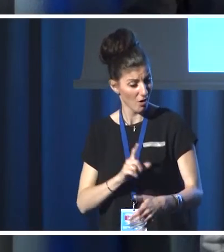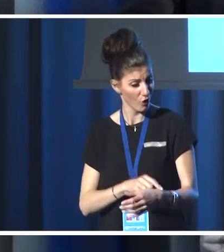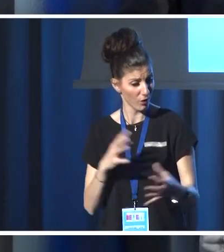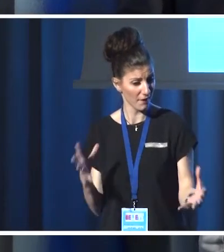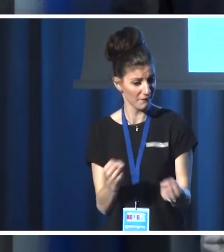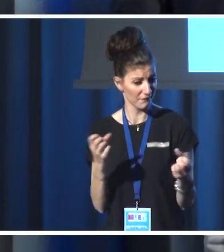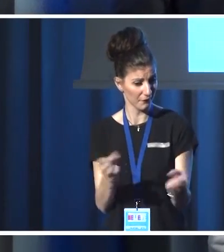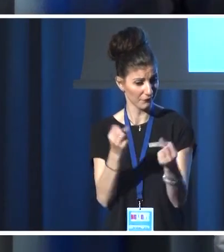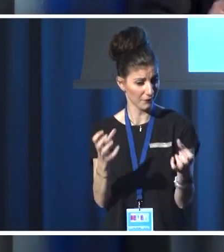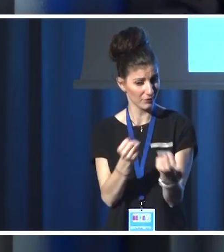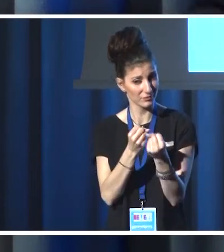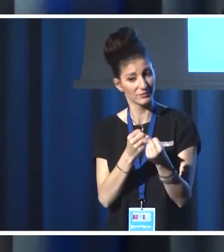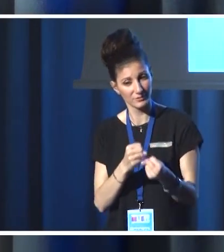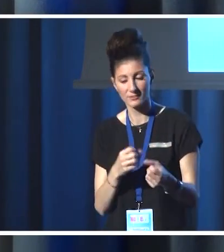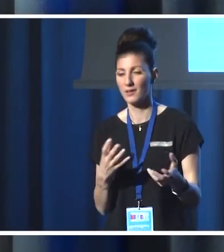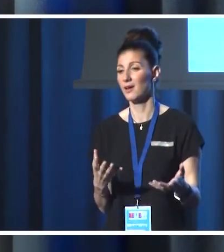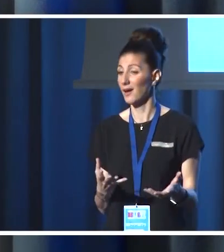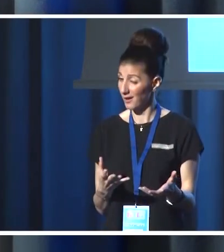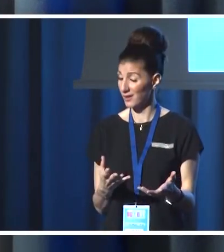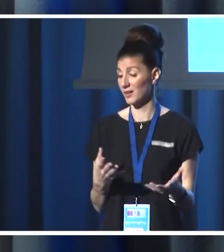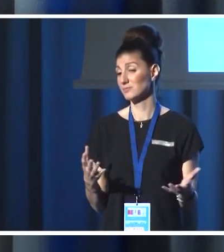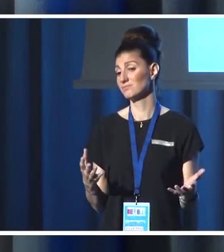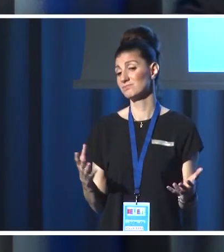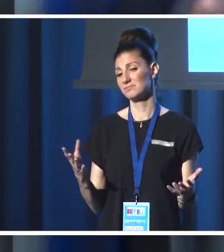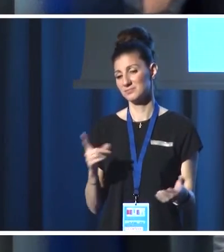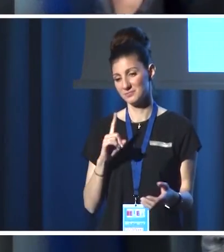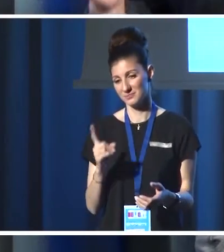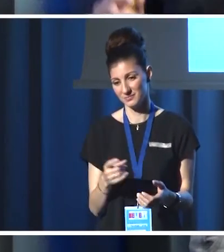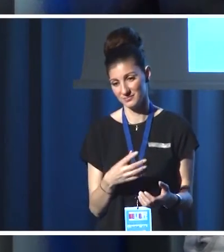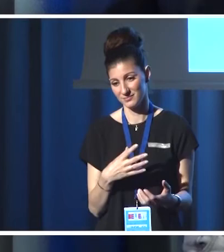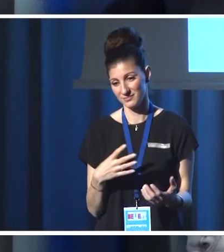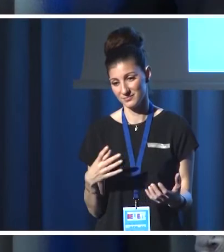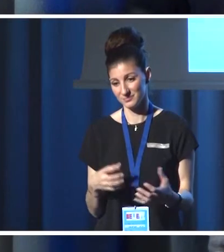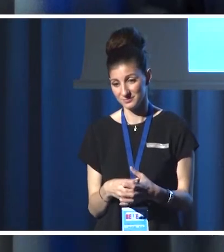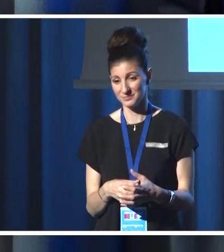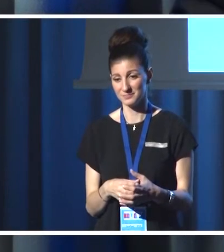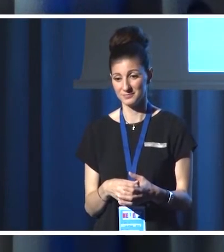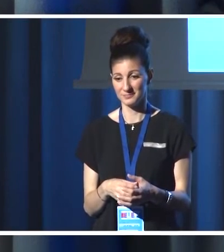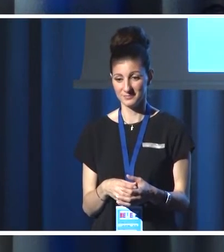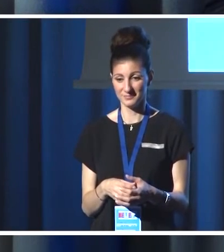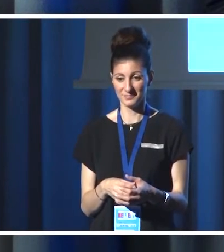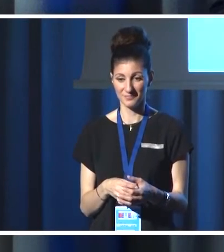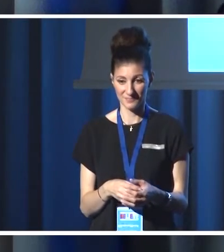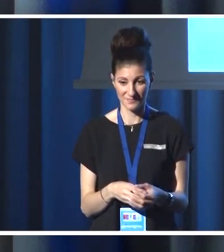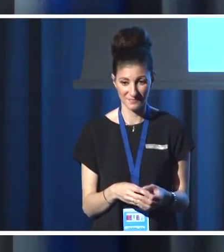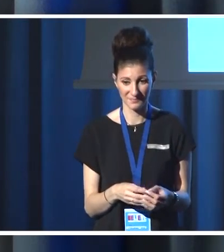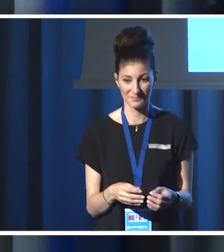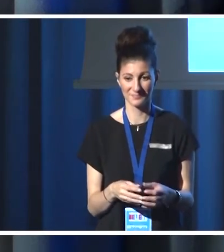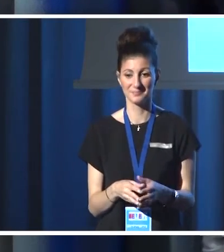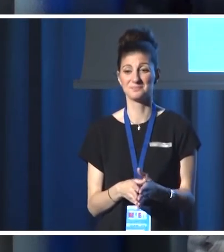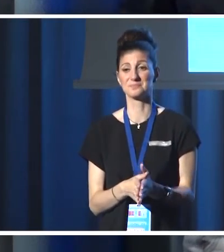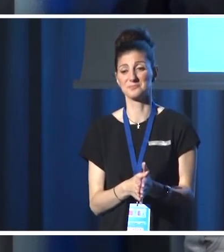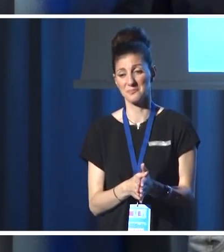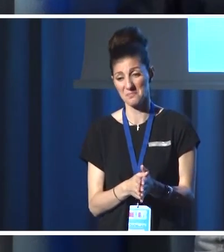έβρισκα άρα 9 σς 10 δεν ισχύει γιατί είναι όλα θέμα προτεραιοτήτων και για να μην είμαι απόλυτος που δεν μου αρέσει